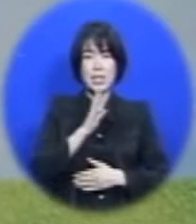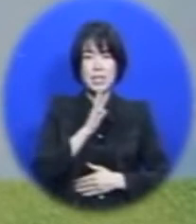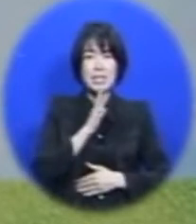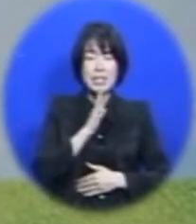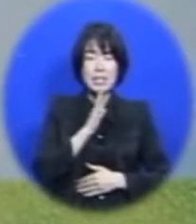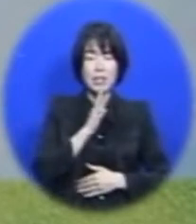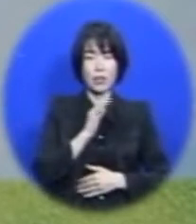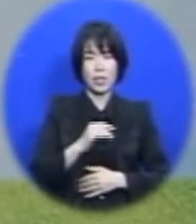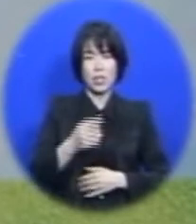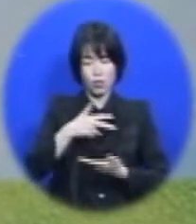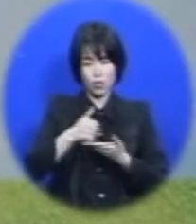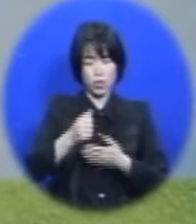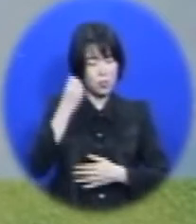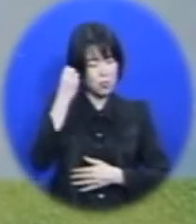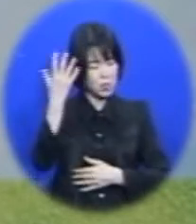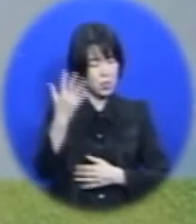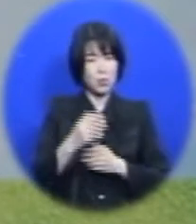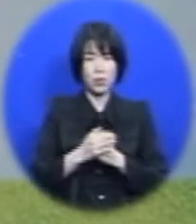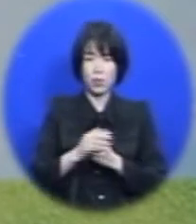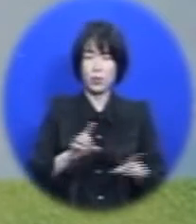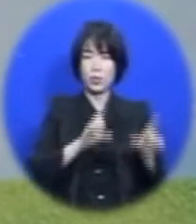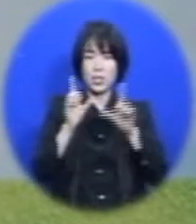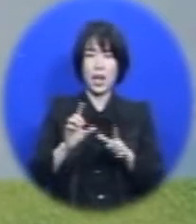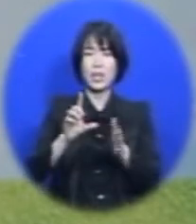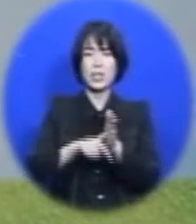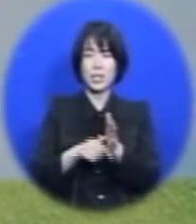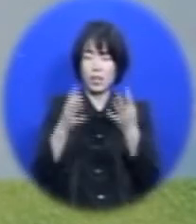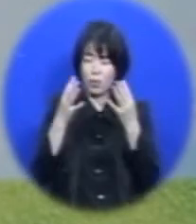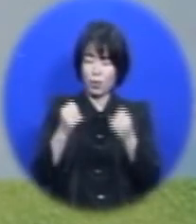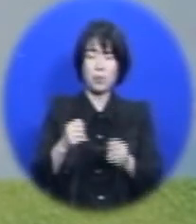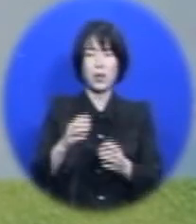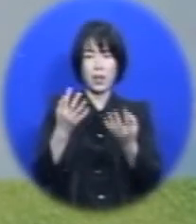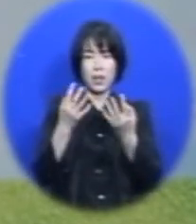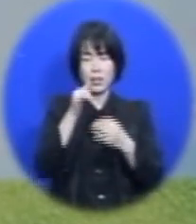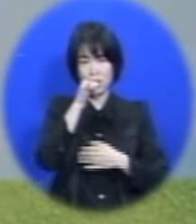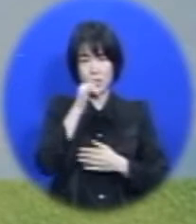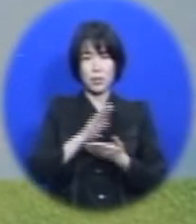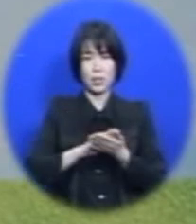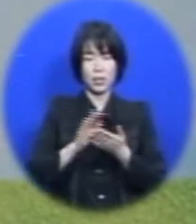주님 잊어버리고 사는 시간이 얼마나 많습니까?